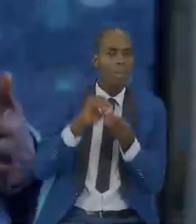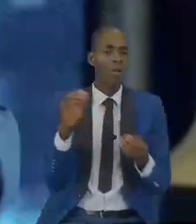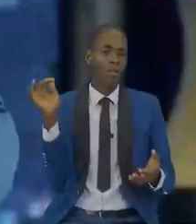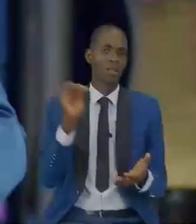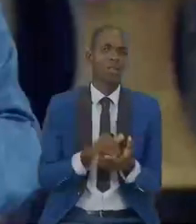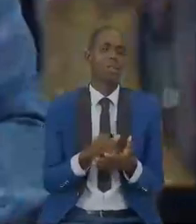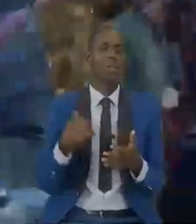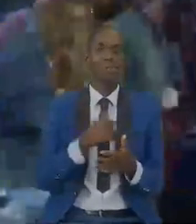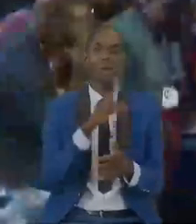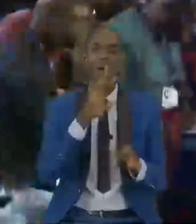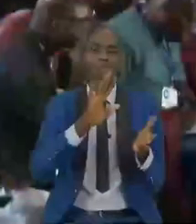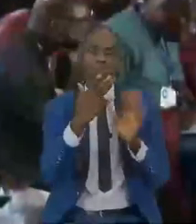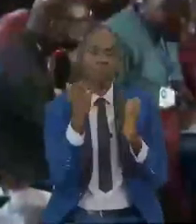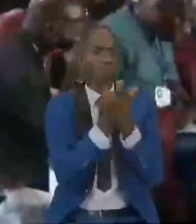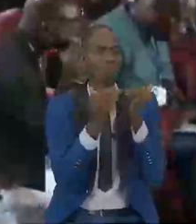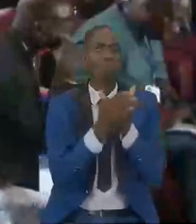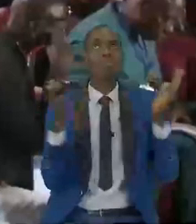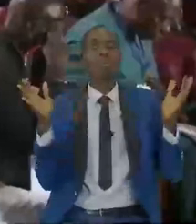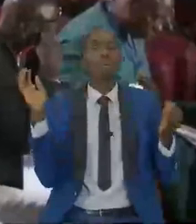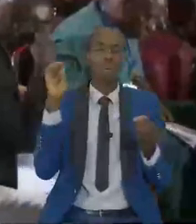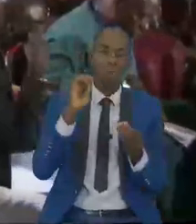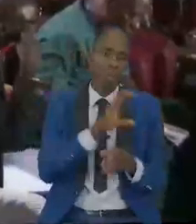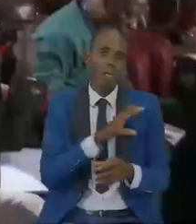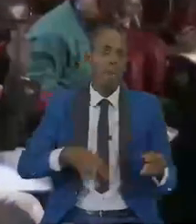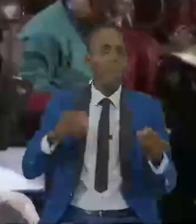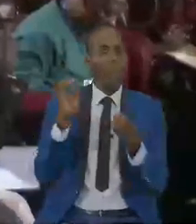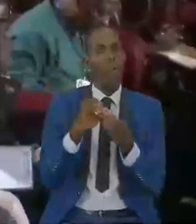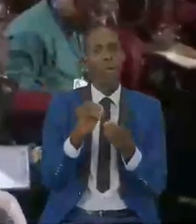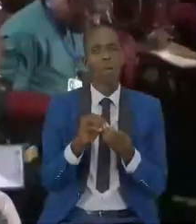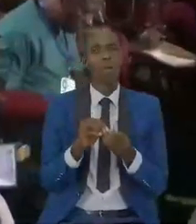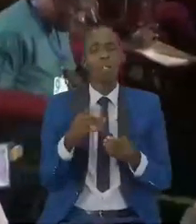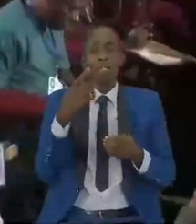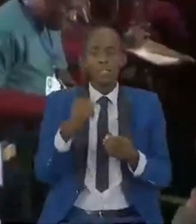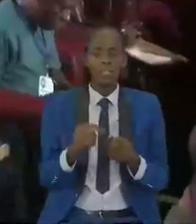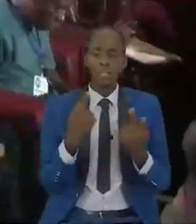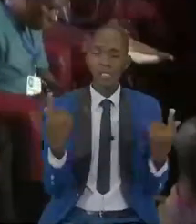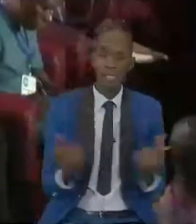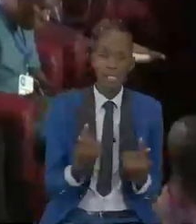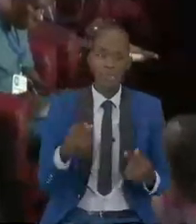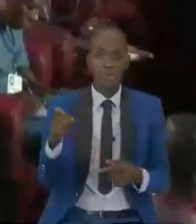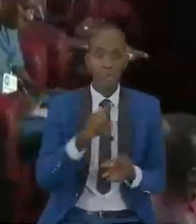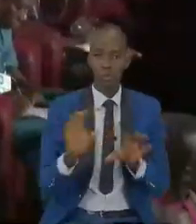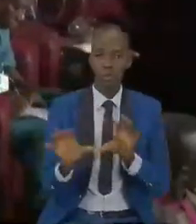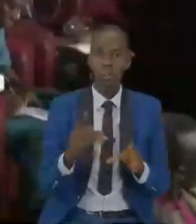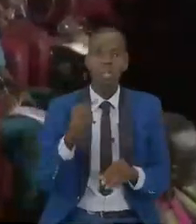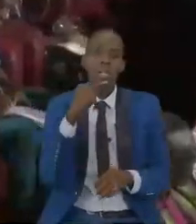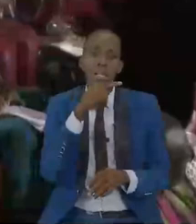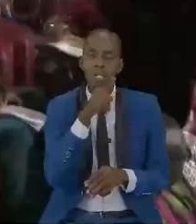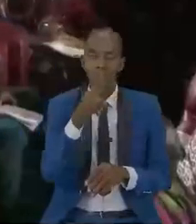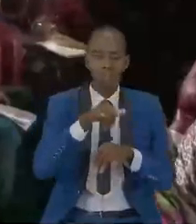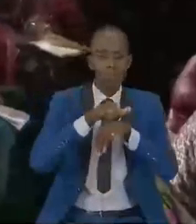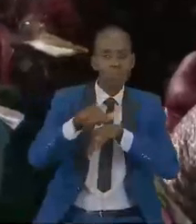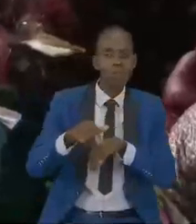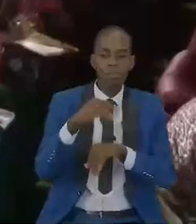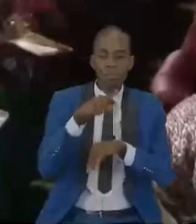nouveau. C'est comme nous le crucifions à nouveau. Et vraiment, il est attristé,